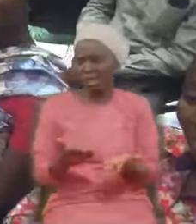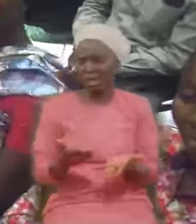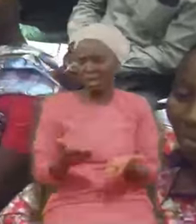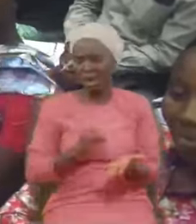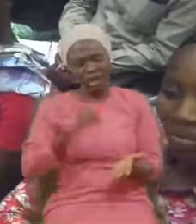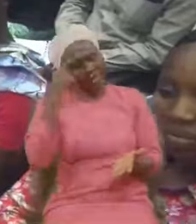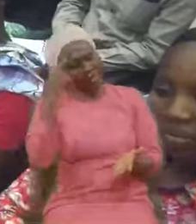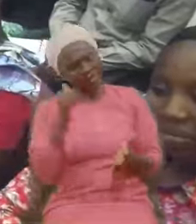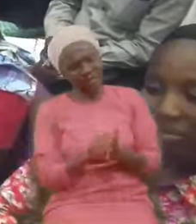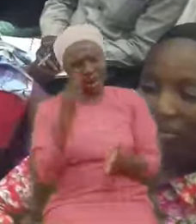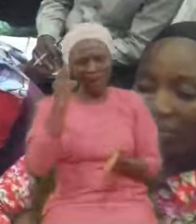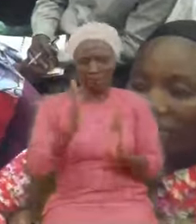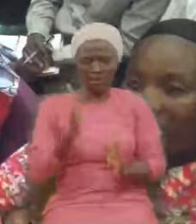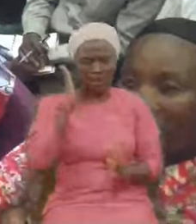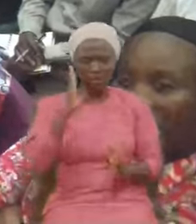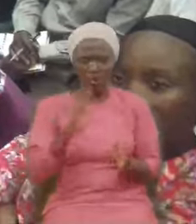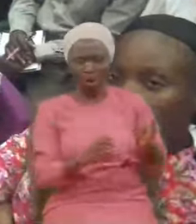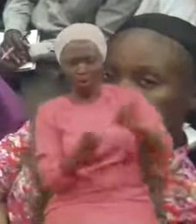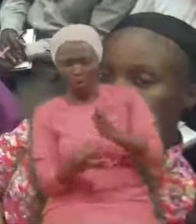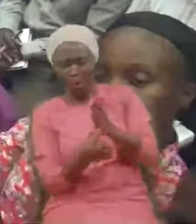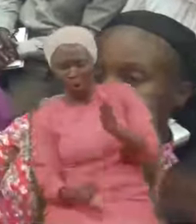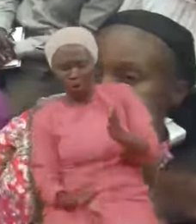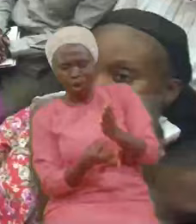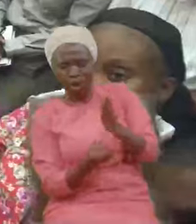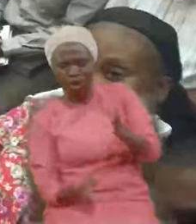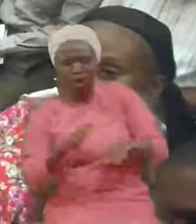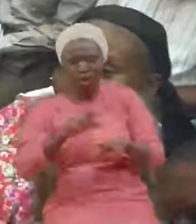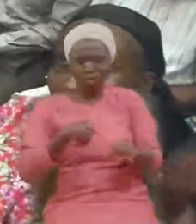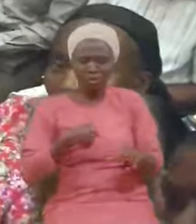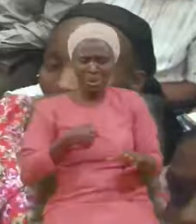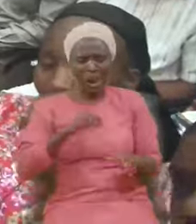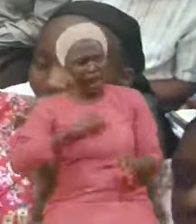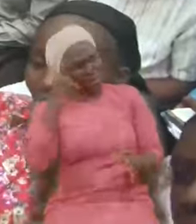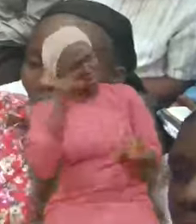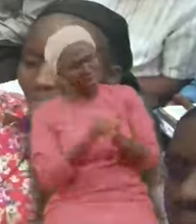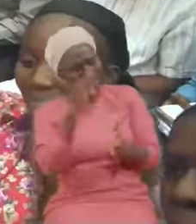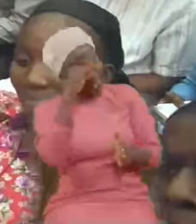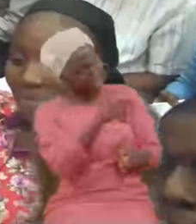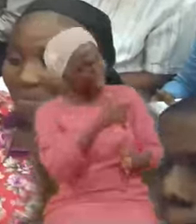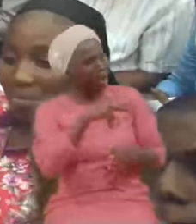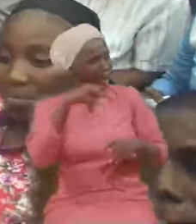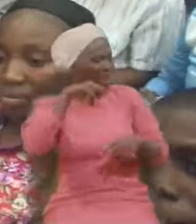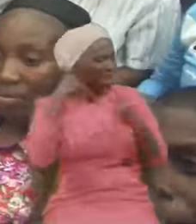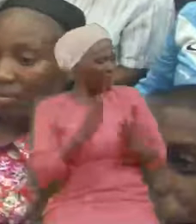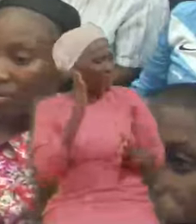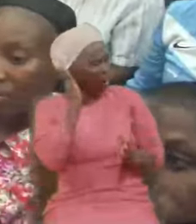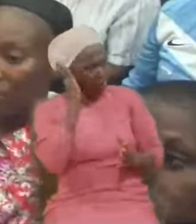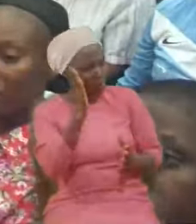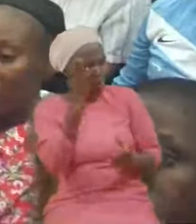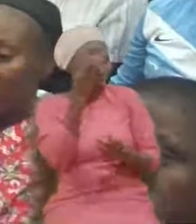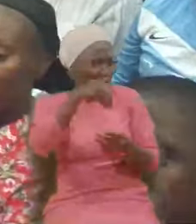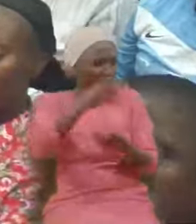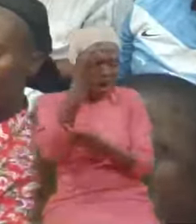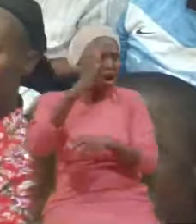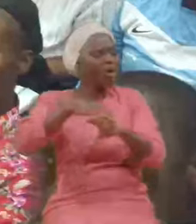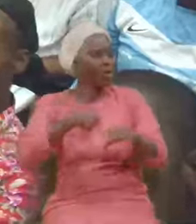qu'ils vont m'embaumer d'huile. Pas de problème, je crois qu'ils vont m'imposer la main. Et voyez quelqu'un là-bas qui s'irrite,